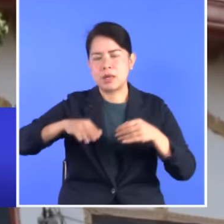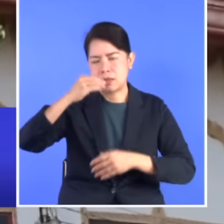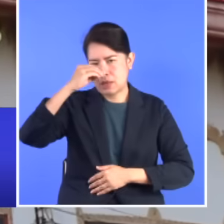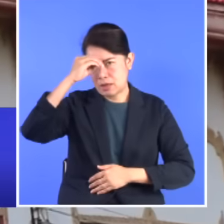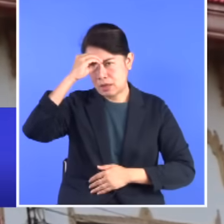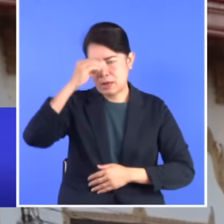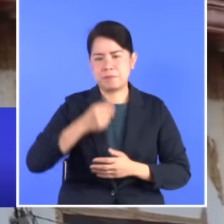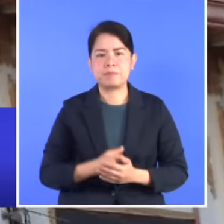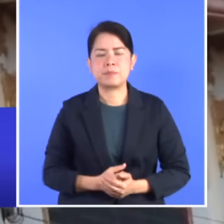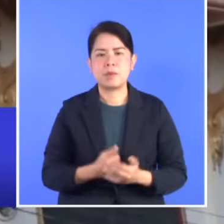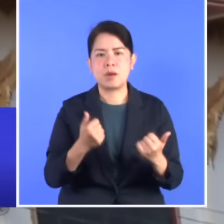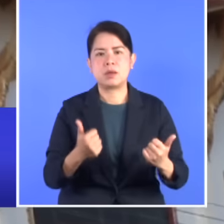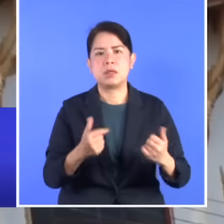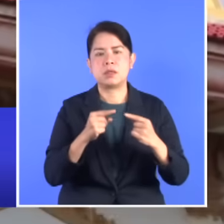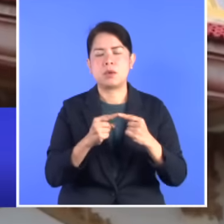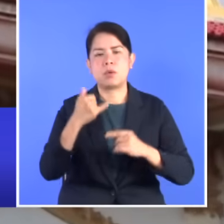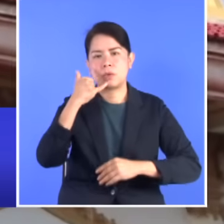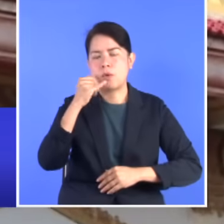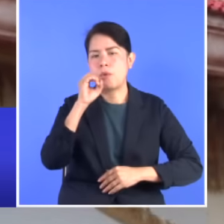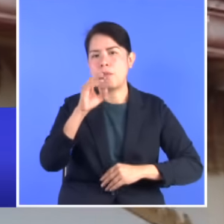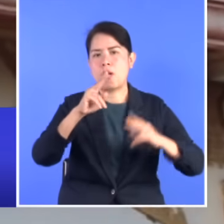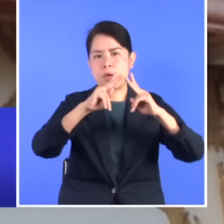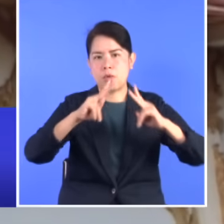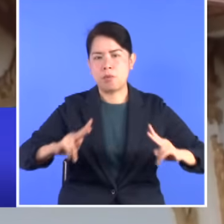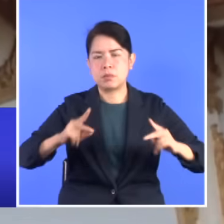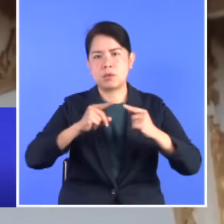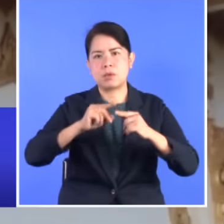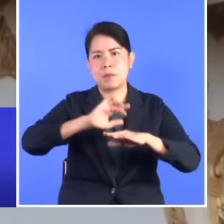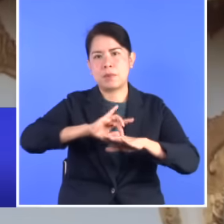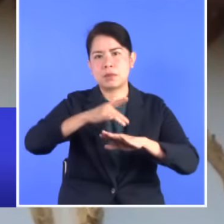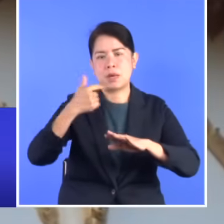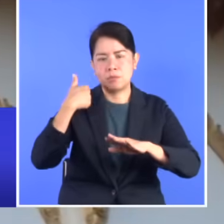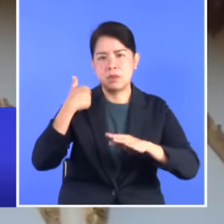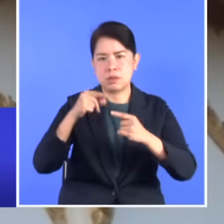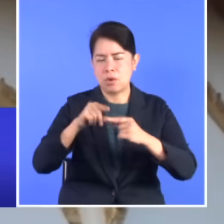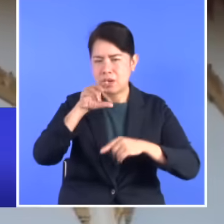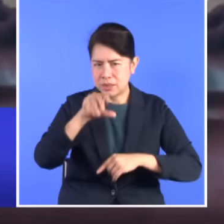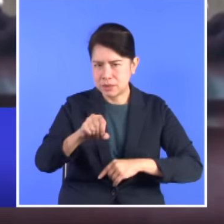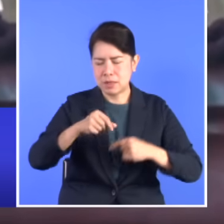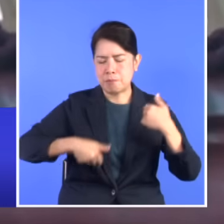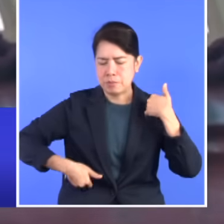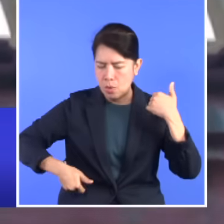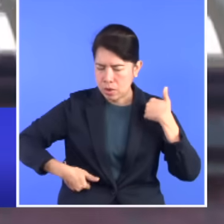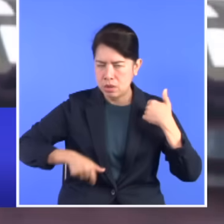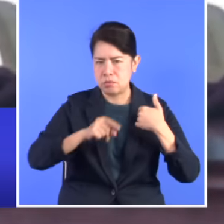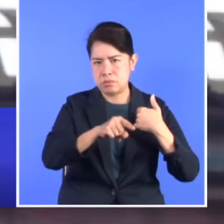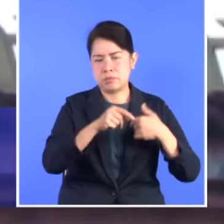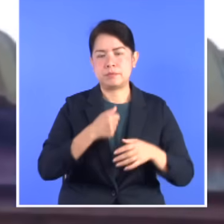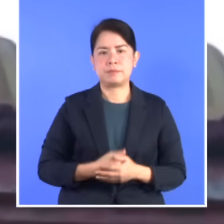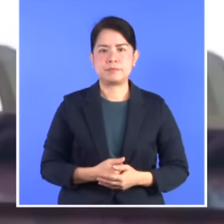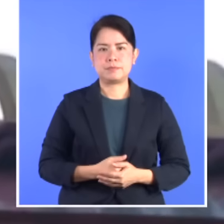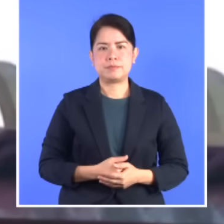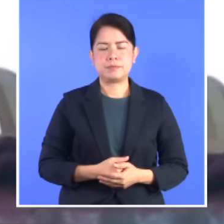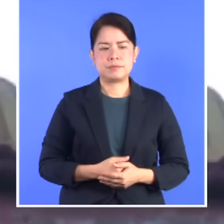อนนี้แจ้งไปยังกรมอุทยานแห่งชาติสัตว์ป่าและพันธุ์พืชให้มาช่วยจับลิงคืนสู่ธรรมชาติกันต่อแล้วค่ะ